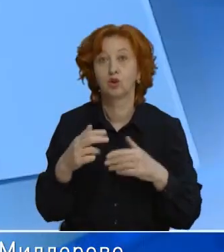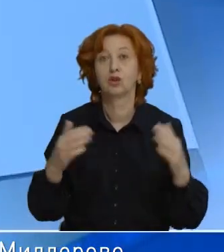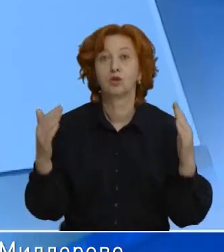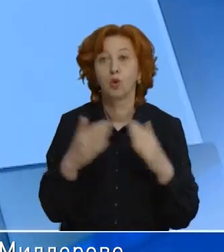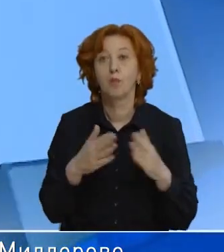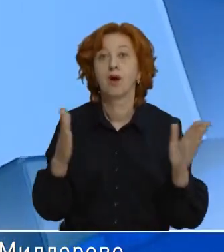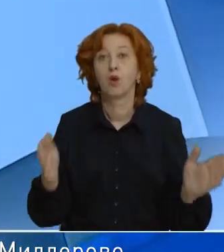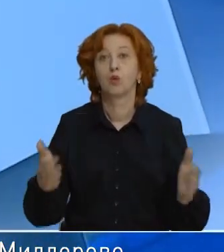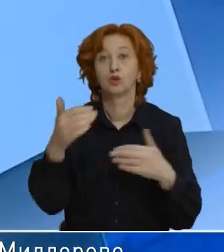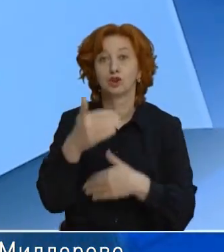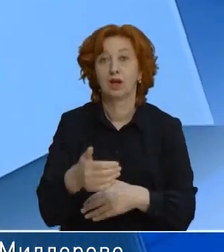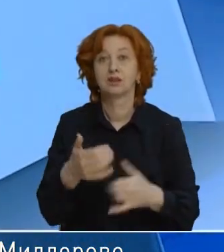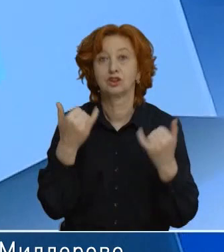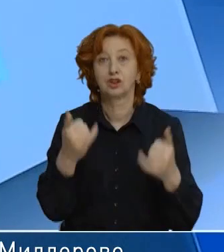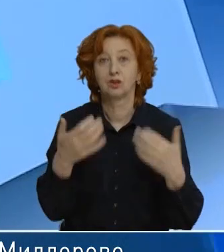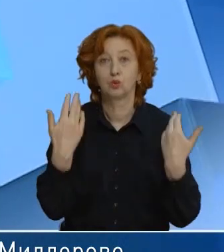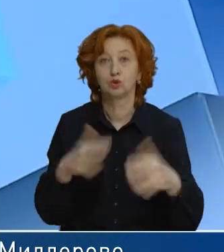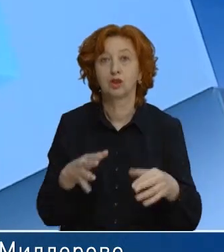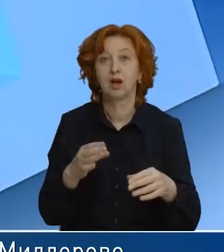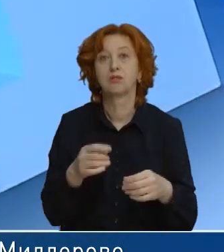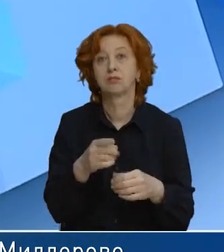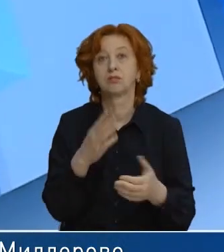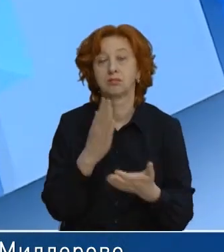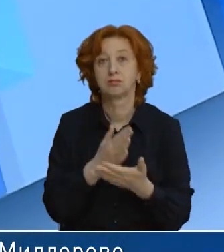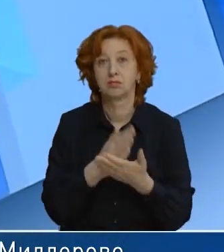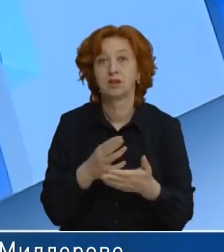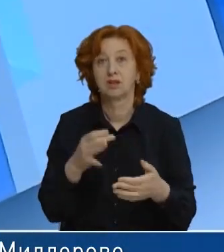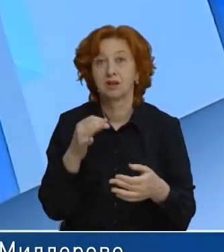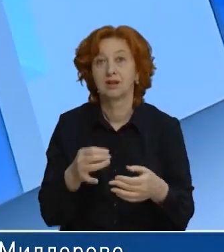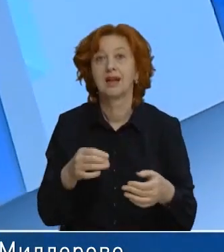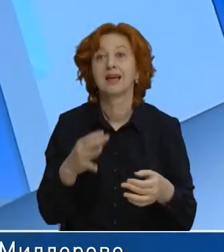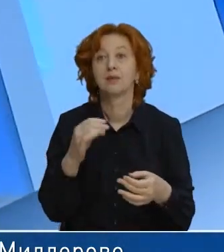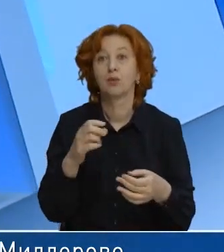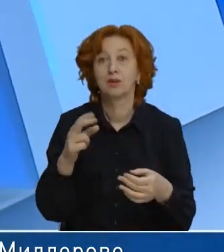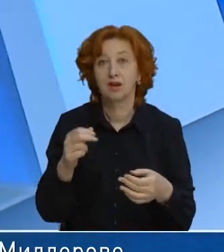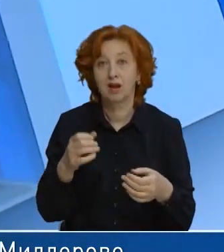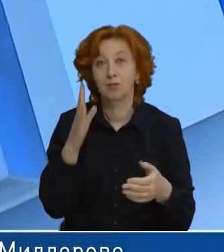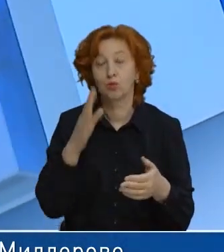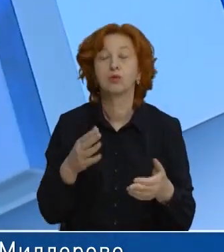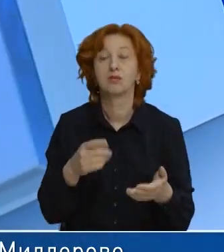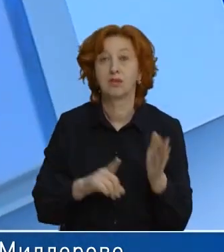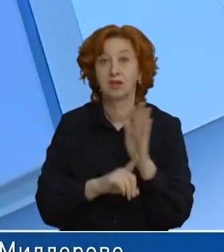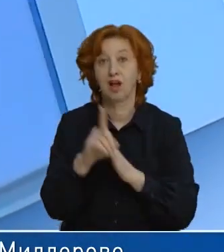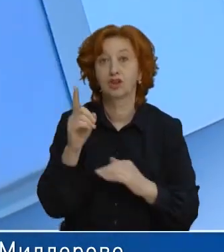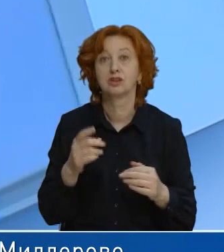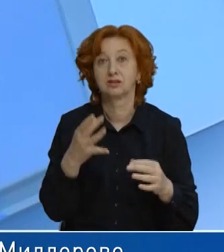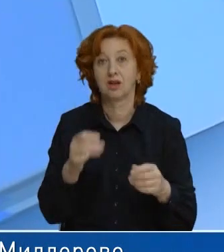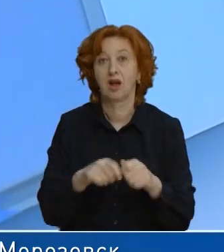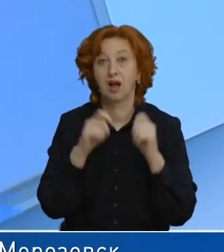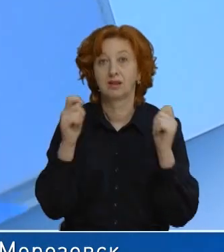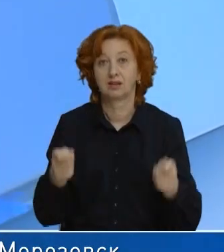участок. Постановлением правительства России расширена программа «Семейная ипотека». В Донской столице первая подобная сделка